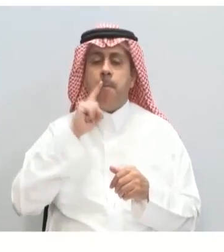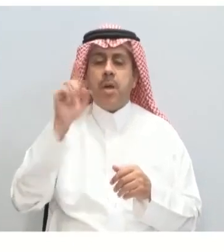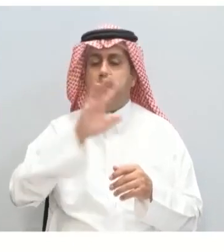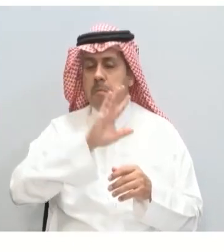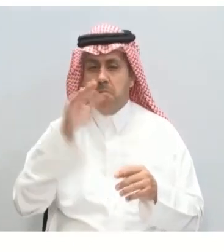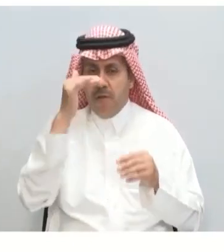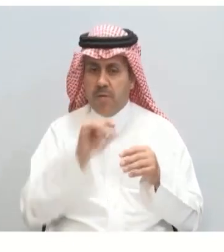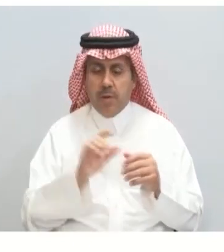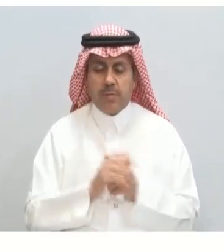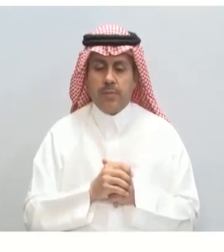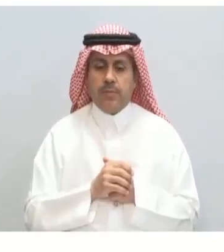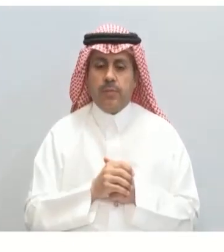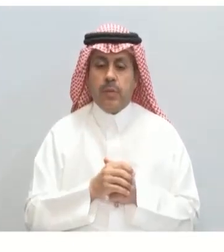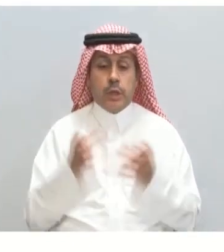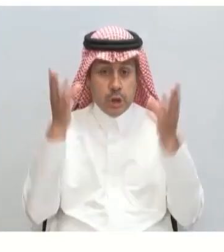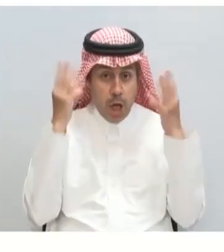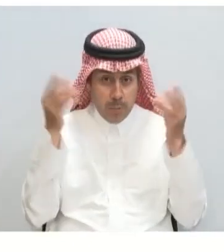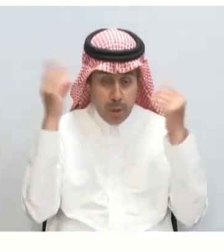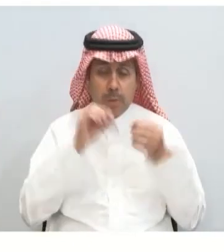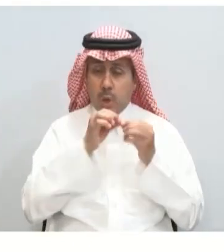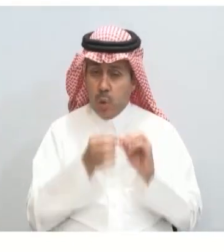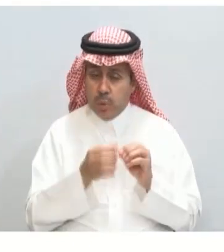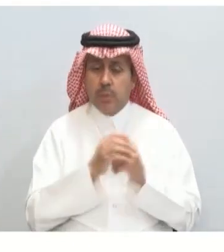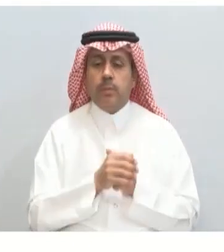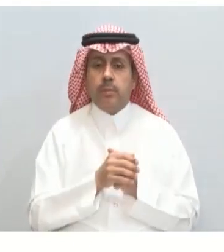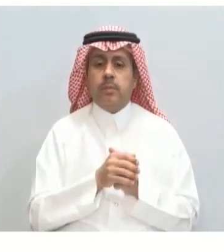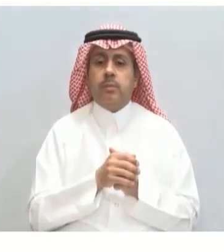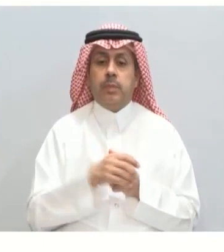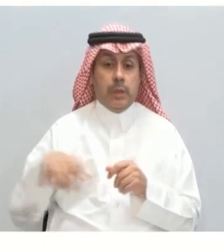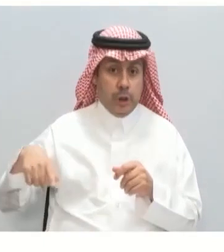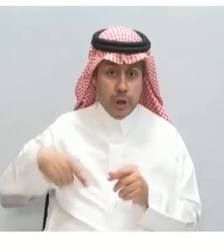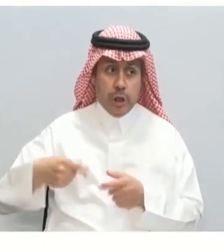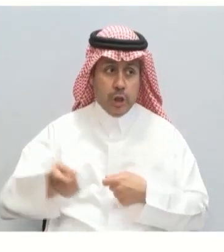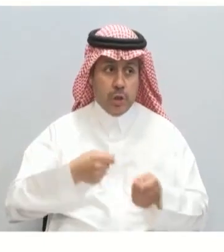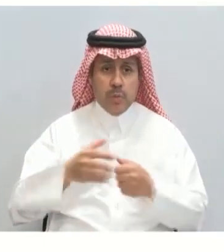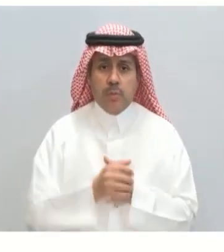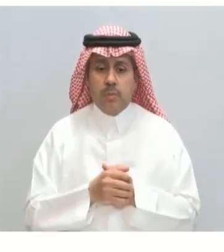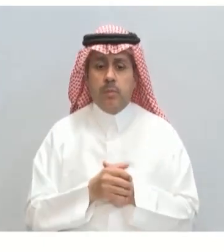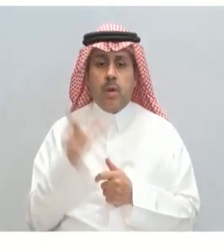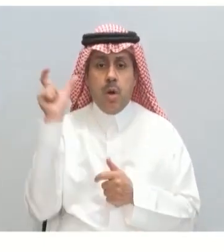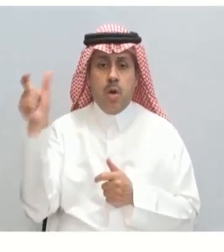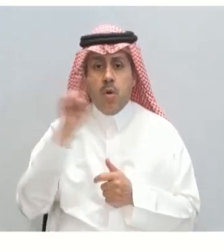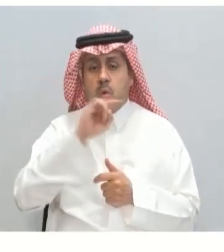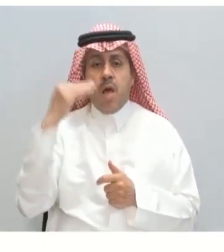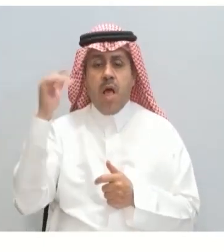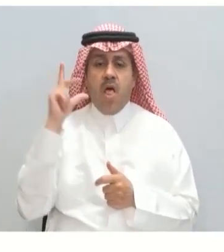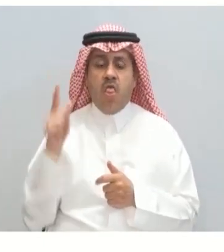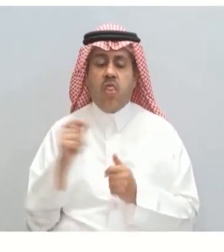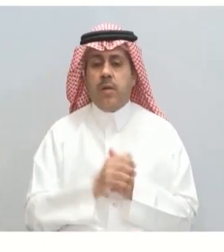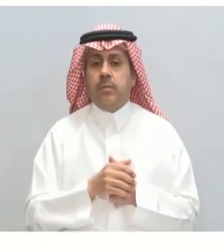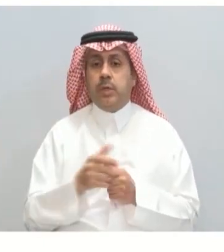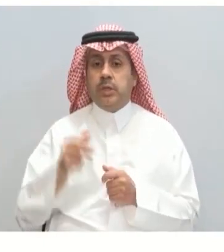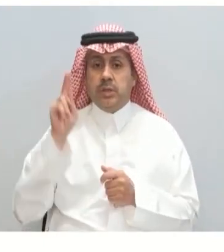وهذه كما تعلمنا هي قيود من قبل اداره التسويق نلاحظ ايضا التكاليف وعمليات